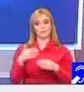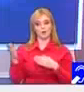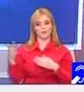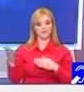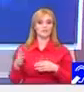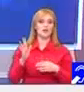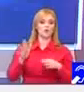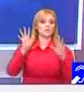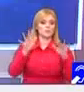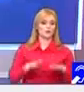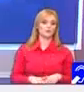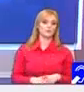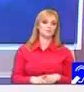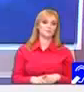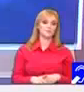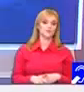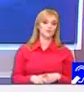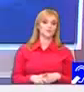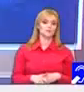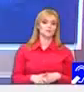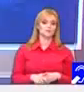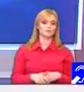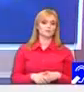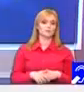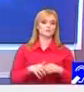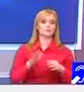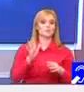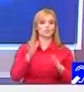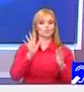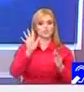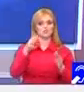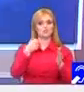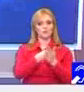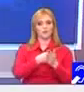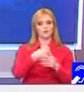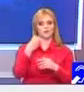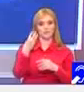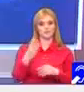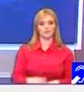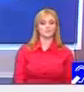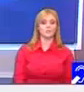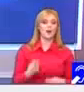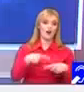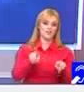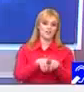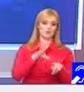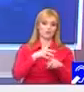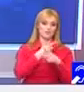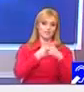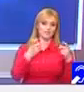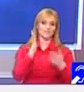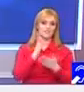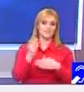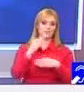sufla moderat cu unele intensificări. Maximele vor varia între 5 și chiar 13 grade Celsius. Acestea au fost informațiile.